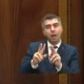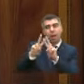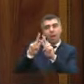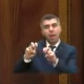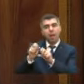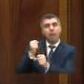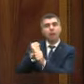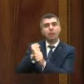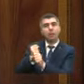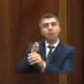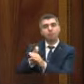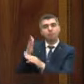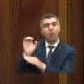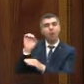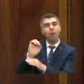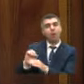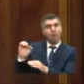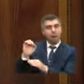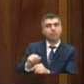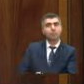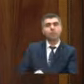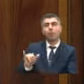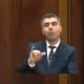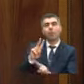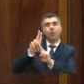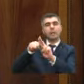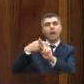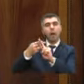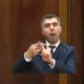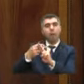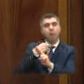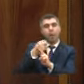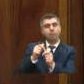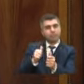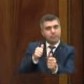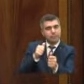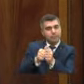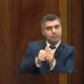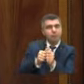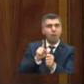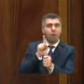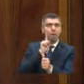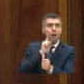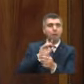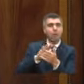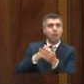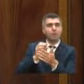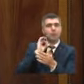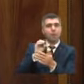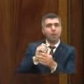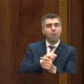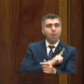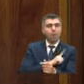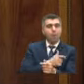العيش الكريم؟ ما هو ردكم عن مظاهر العنف والاغتصاب والاعتداءات واللا أمن التي أضحت